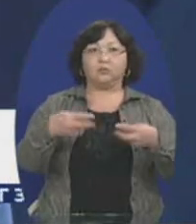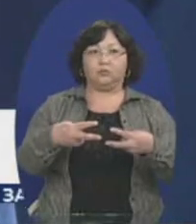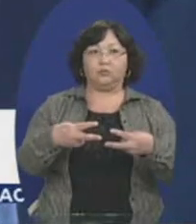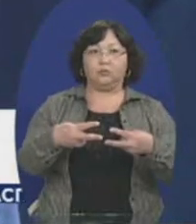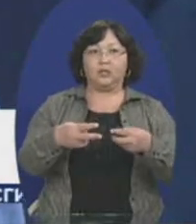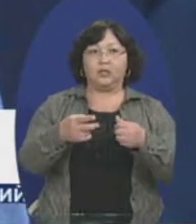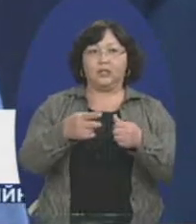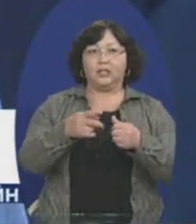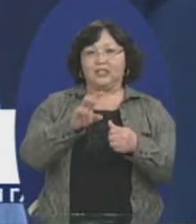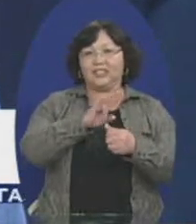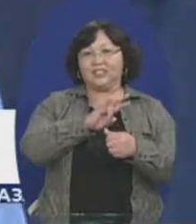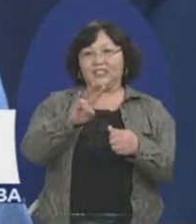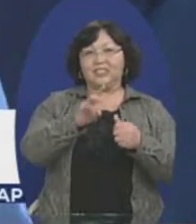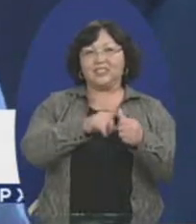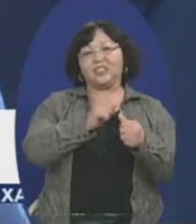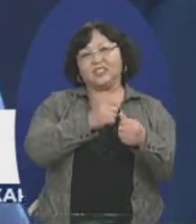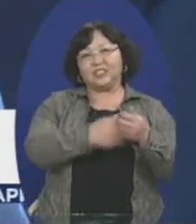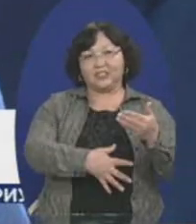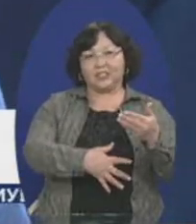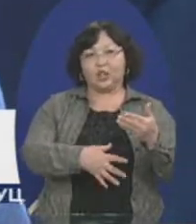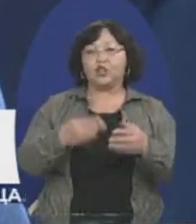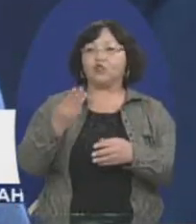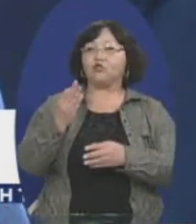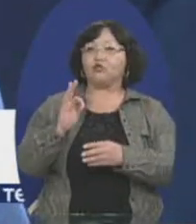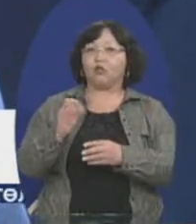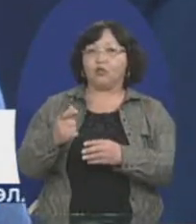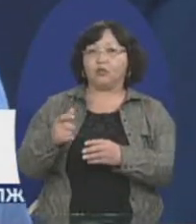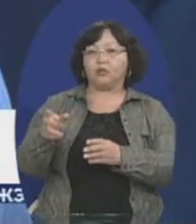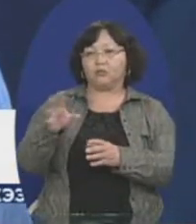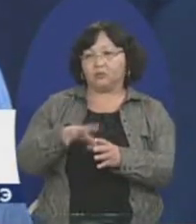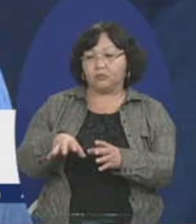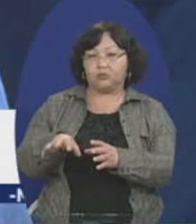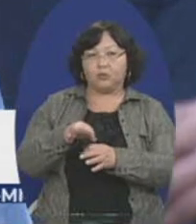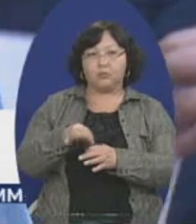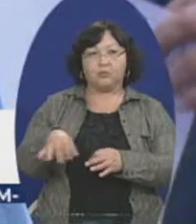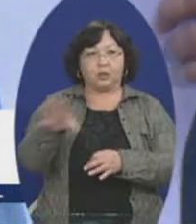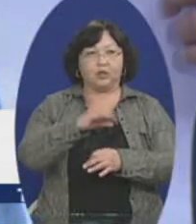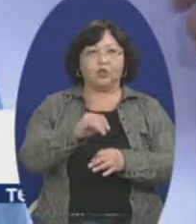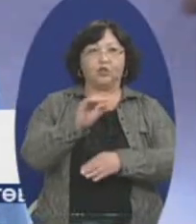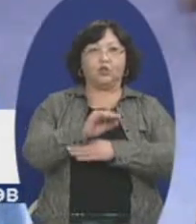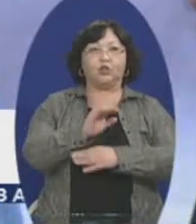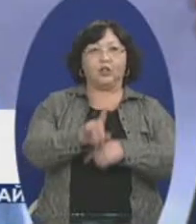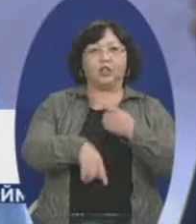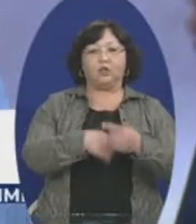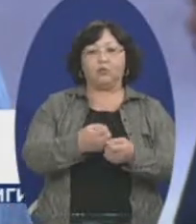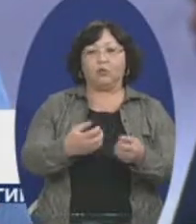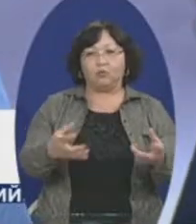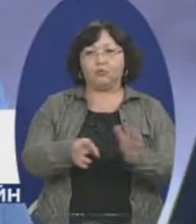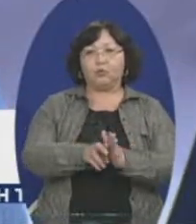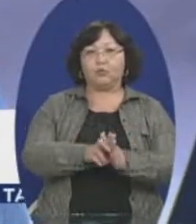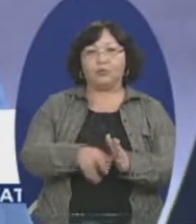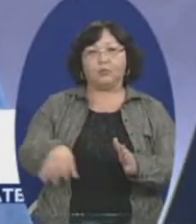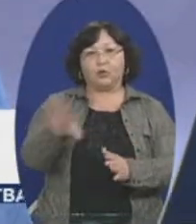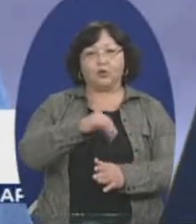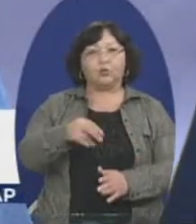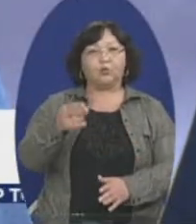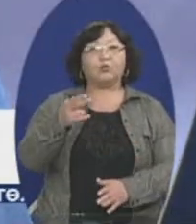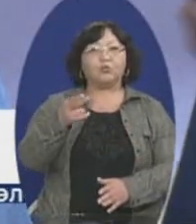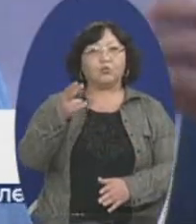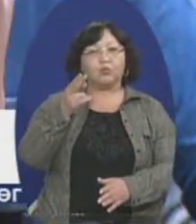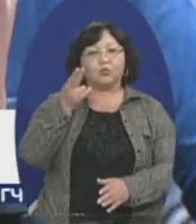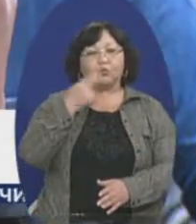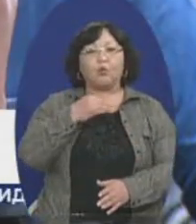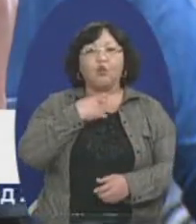жагсаалт орж ирснээр бидний төлөөлөл бас түлхүү орж ирч чадах юм байна. А бидний дуу хоолой илүү их хурж болох юм байна гэж харж